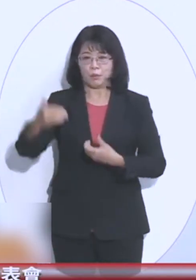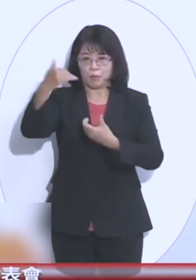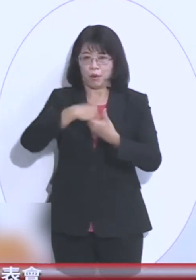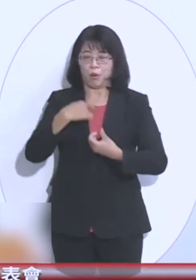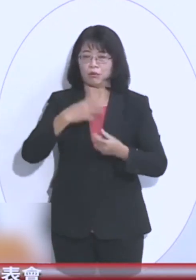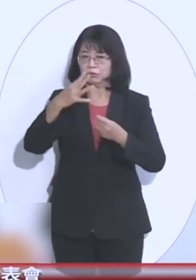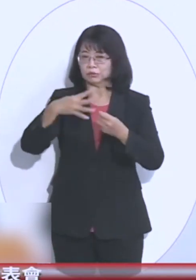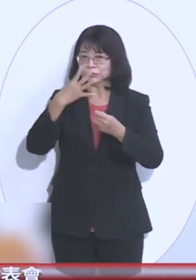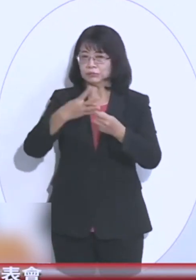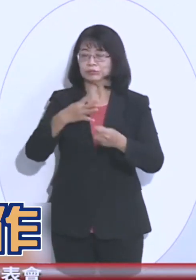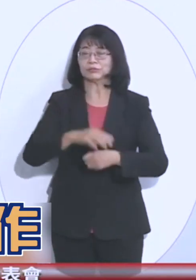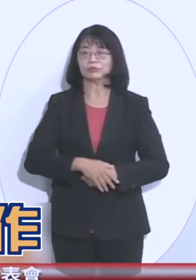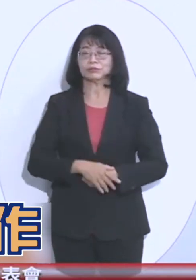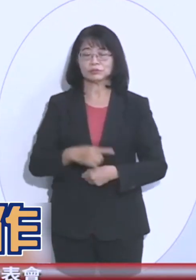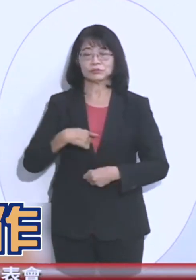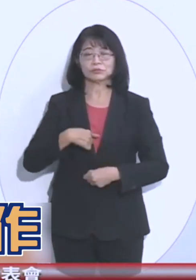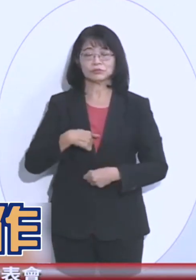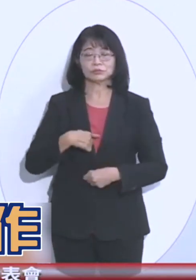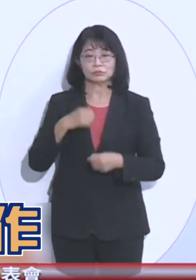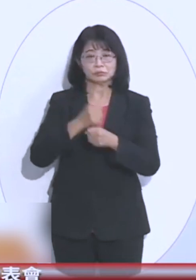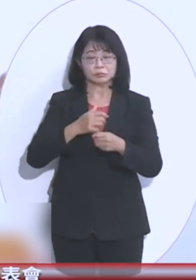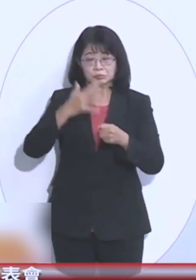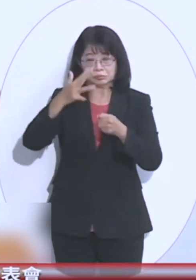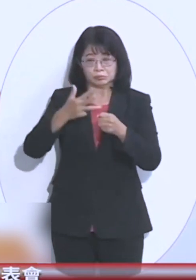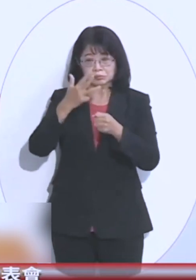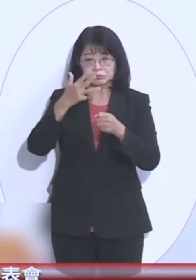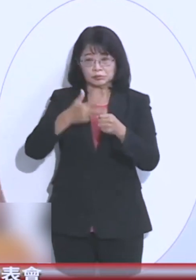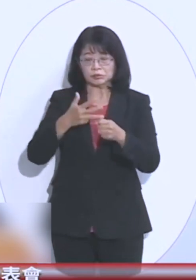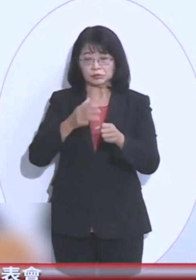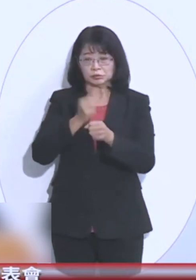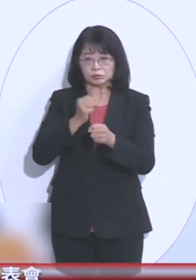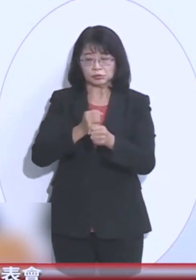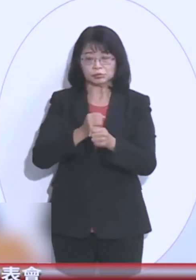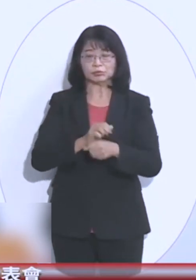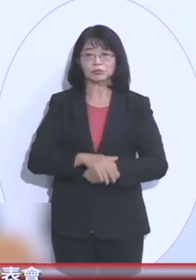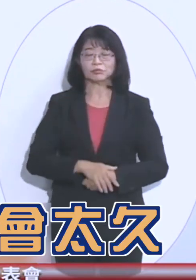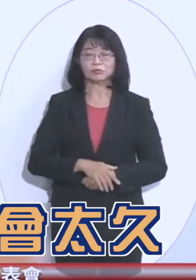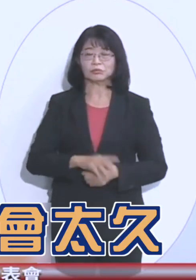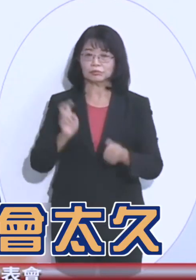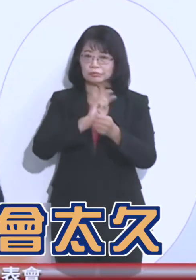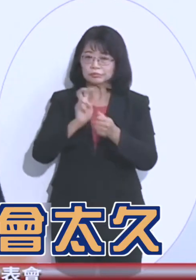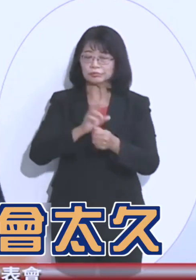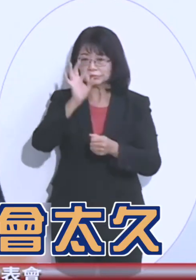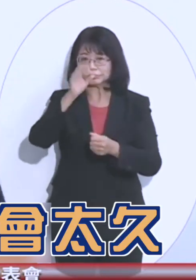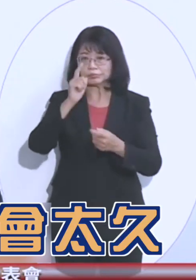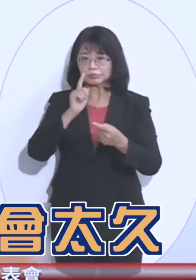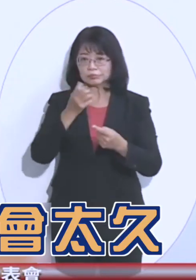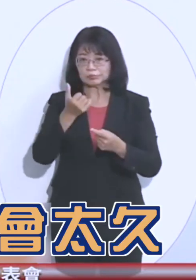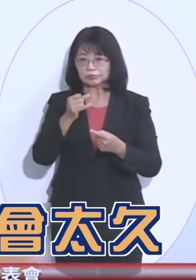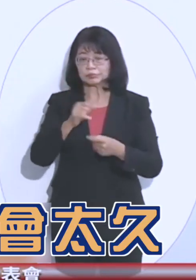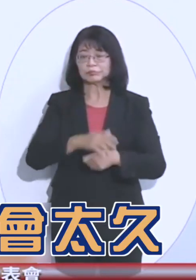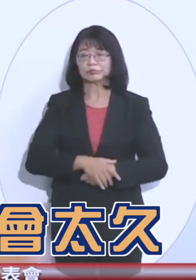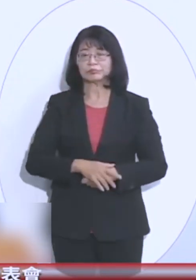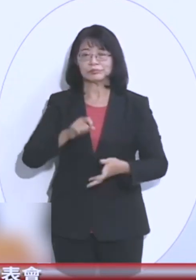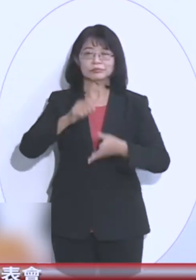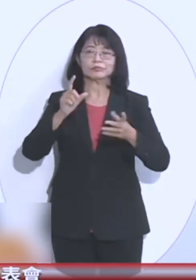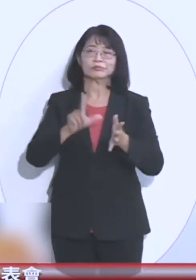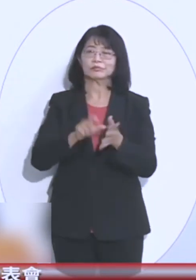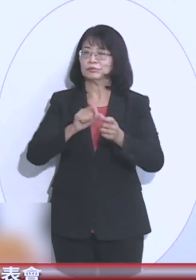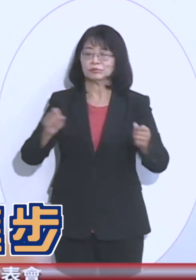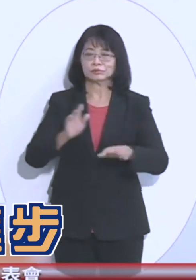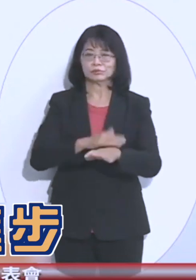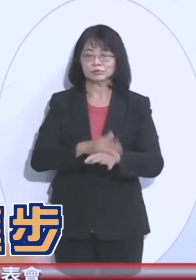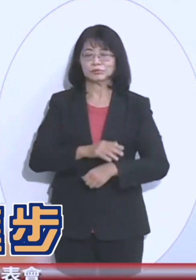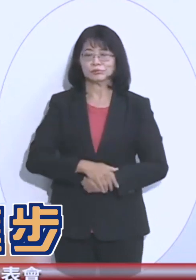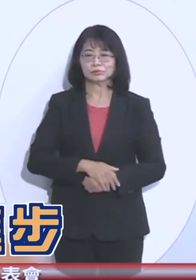4当，4当内底我做8当的工作，互恁看，互恁验收，所以你也免烦恼的伤久，拼看